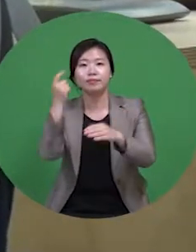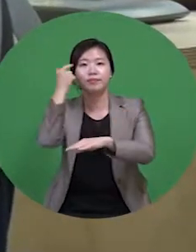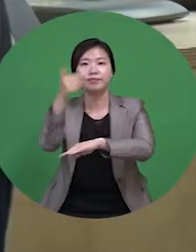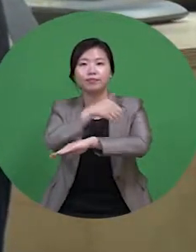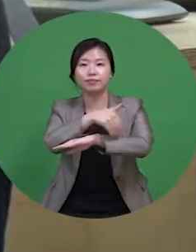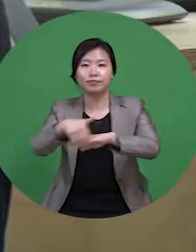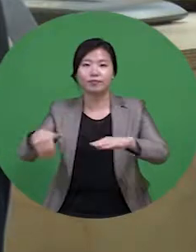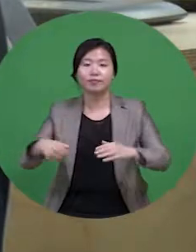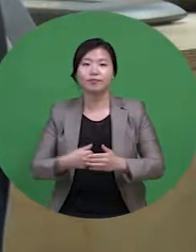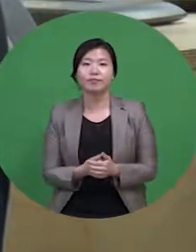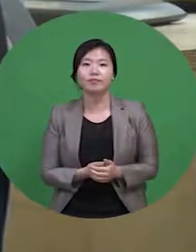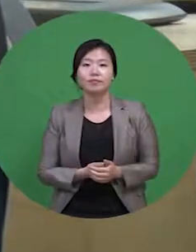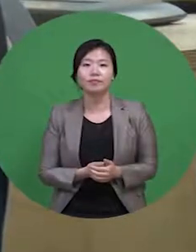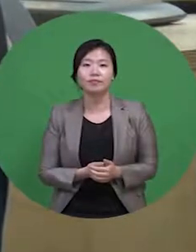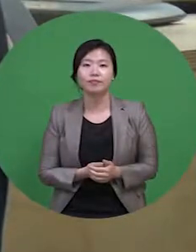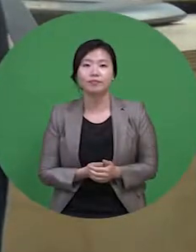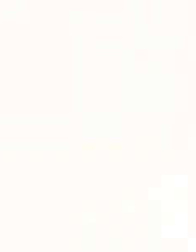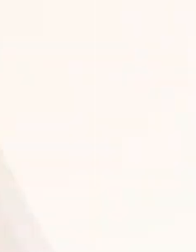예정입니다.